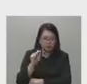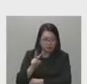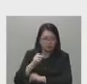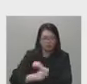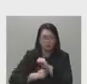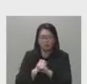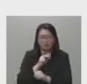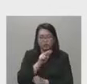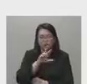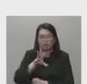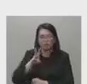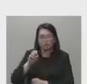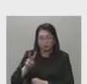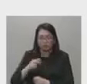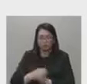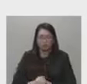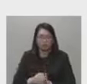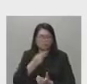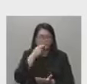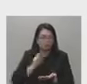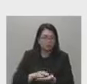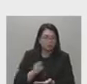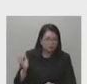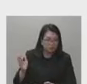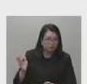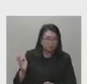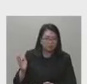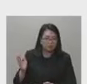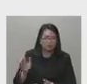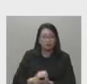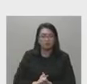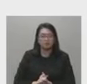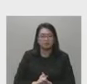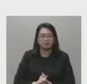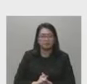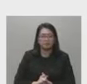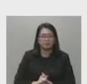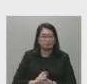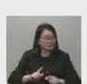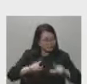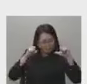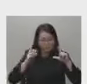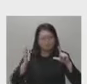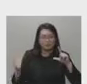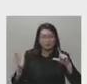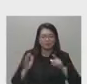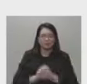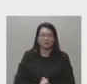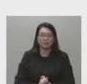หนังสือนะฉบับนี้นะหน้าถัดไปเลยครับเอาไฮไลท์เลย